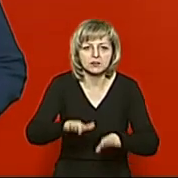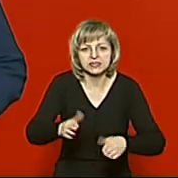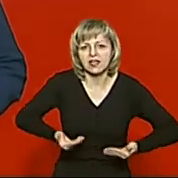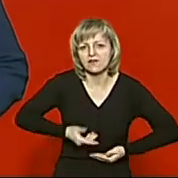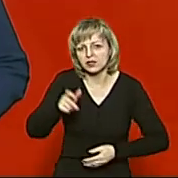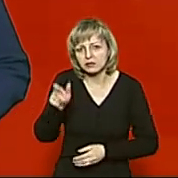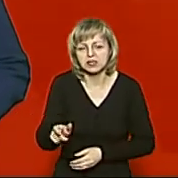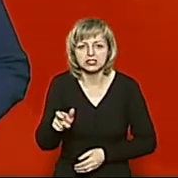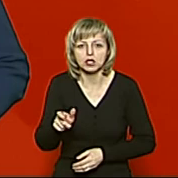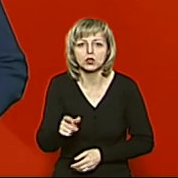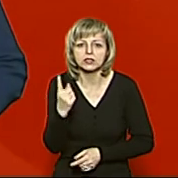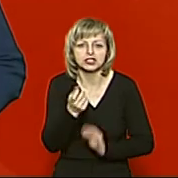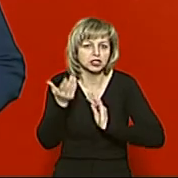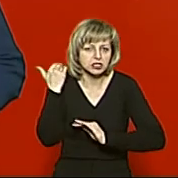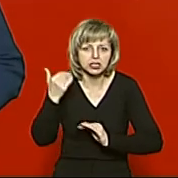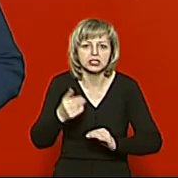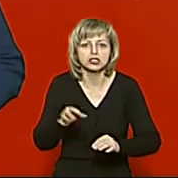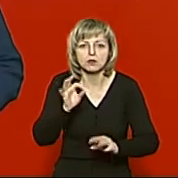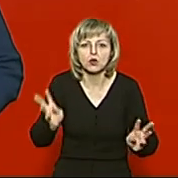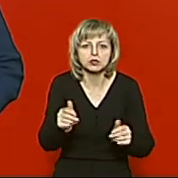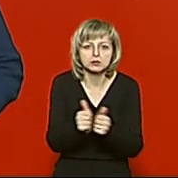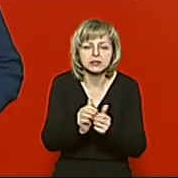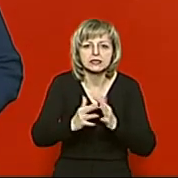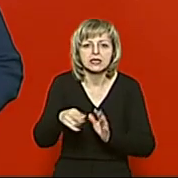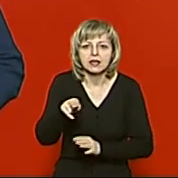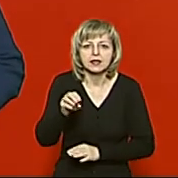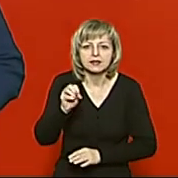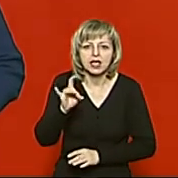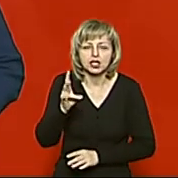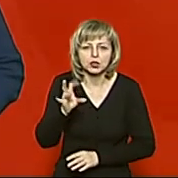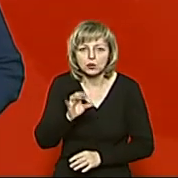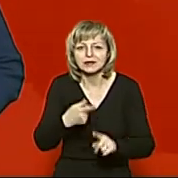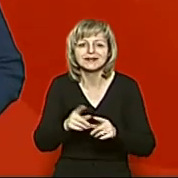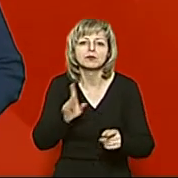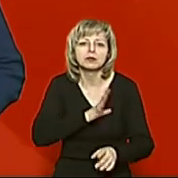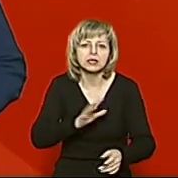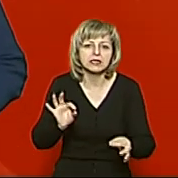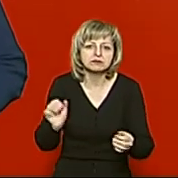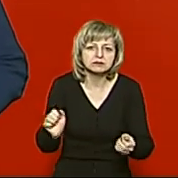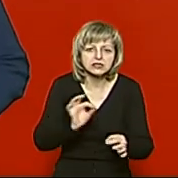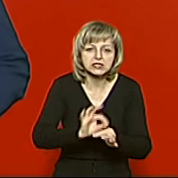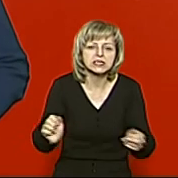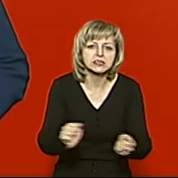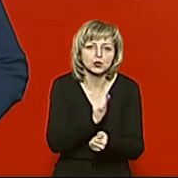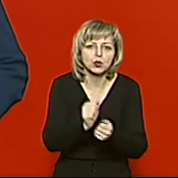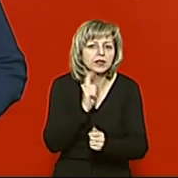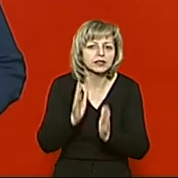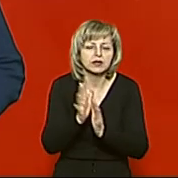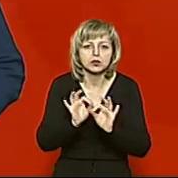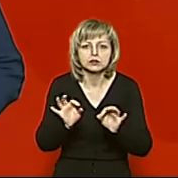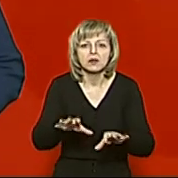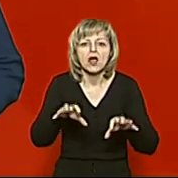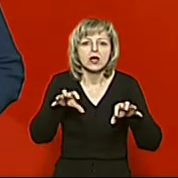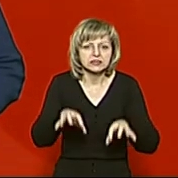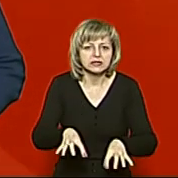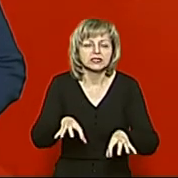розповідає Ірина Варварук. Тижнем раніше про пожежу поблизу села Дерно, яку спричинило спалювання сухої трави, розповідав тамтешній сільський голова Олександр